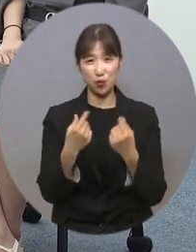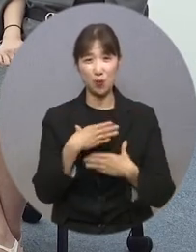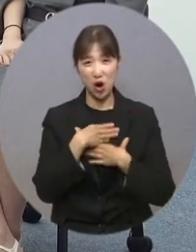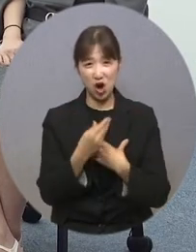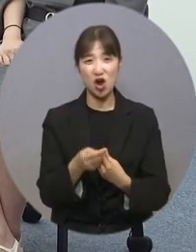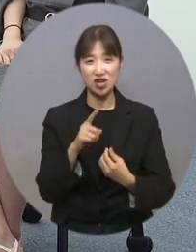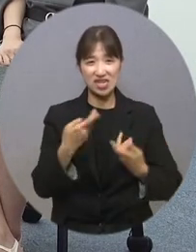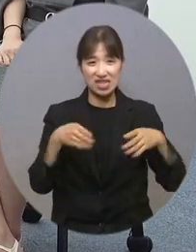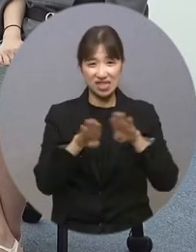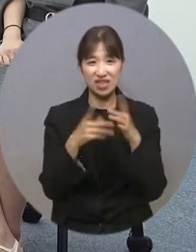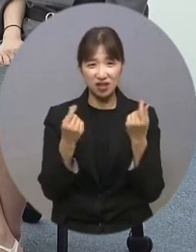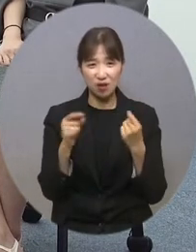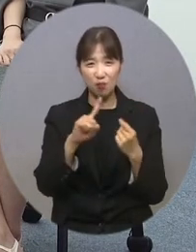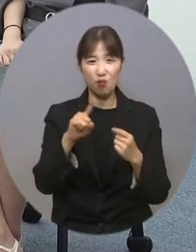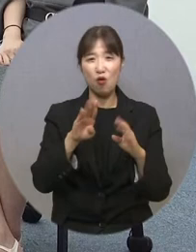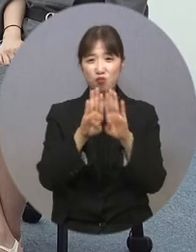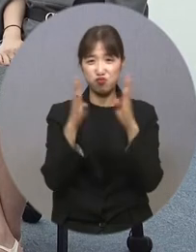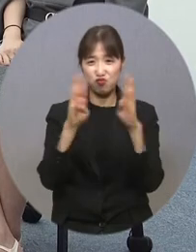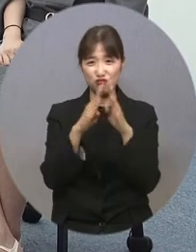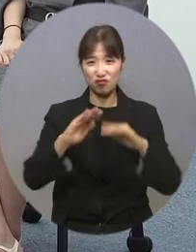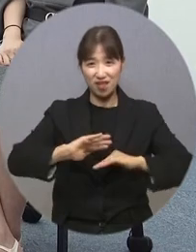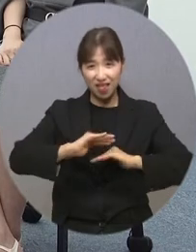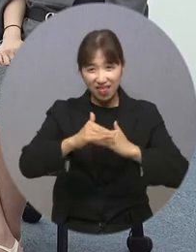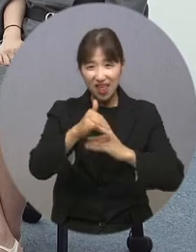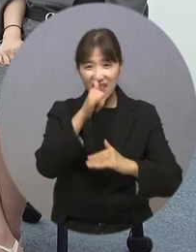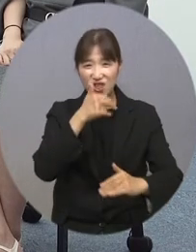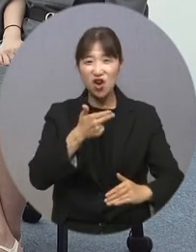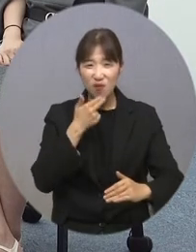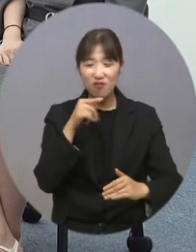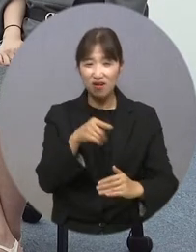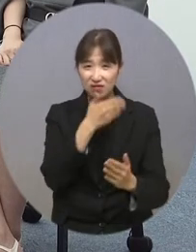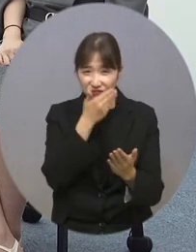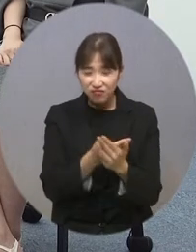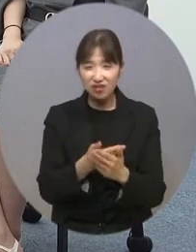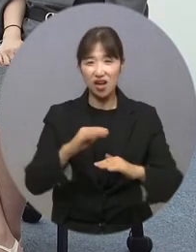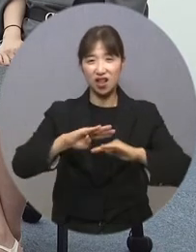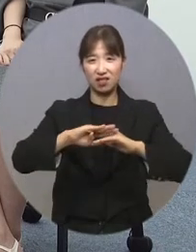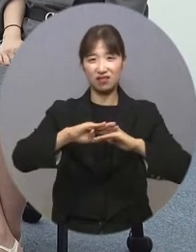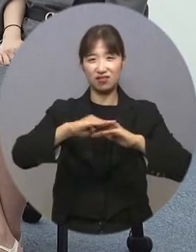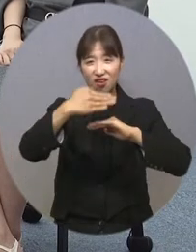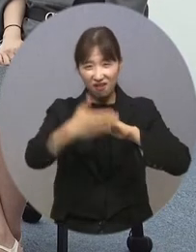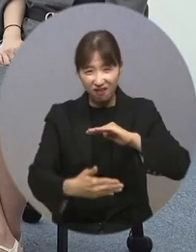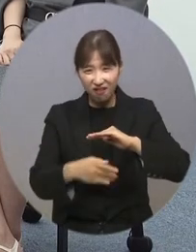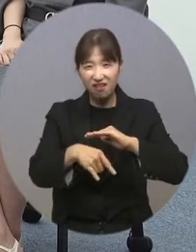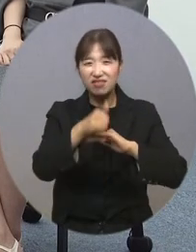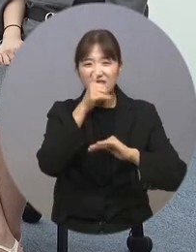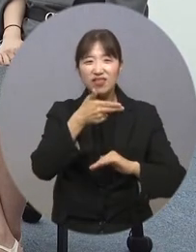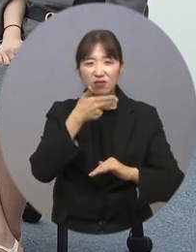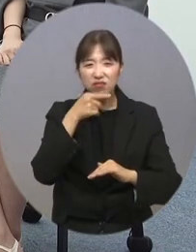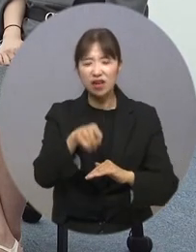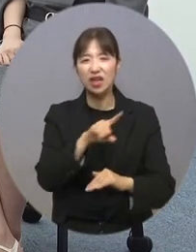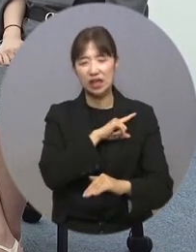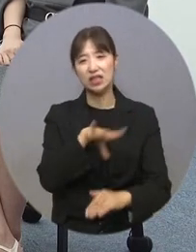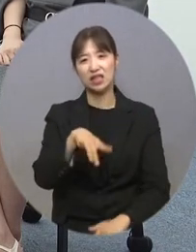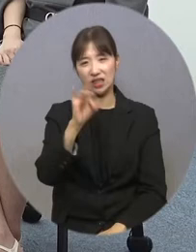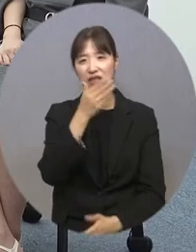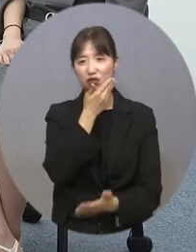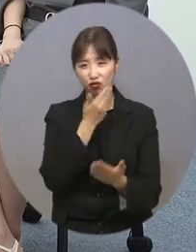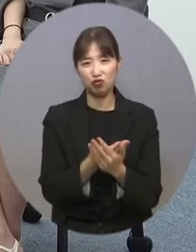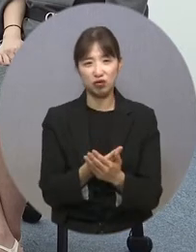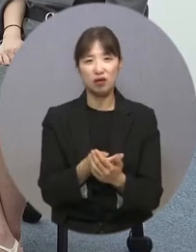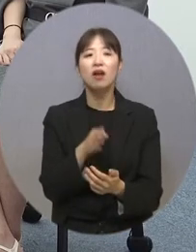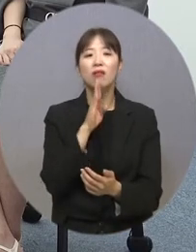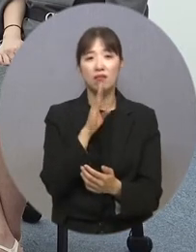보이잖아요 왼 수원 도 그렇고 재단해 있냐 없냐 으 턱이 있냐 없냐 4 이거 요새의 무선으로 보조 그